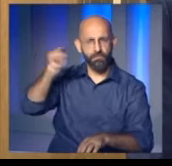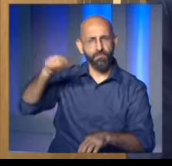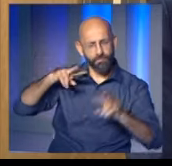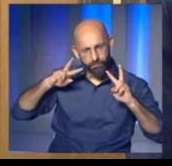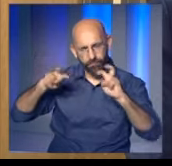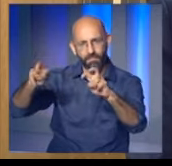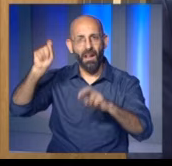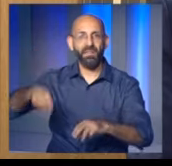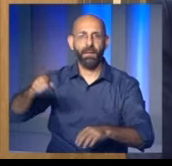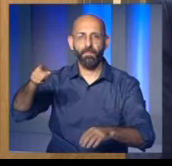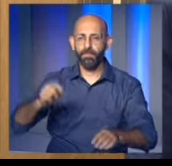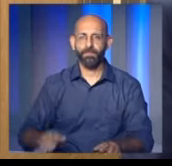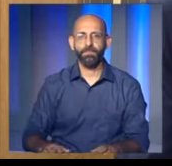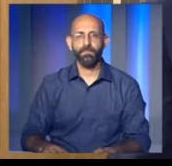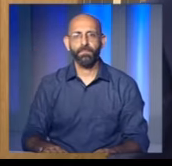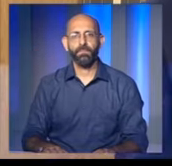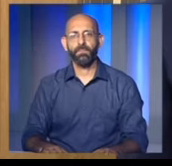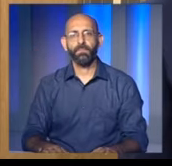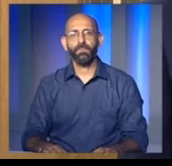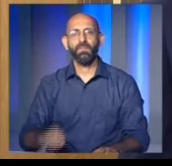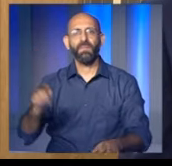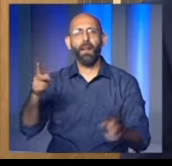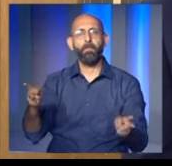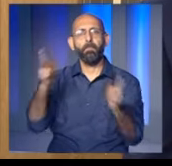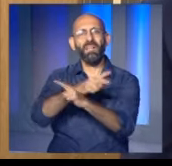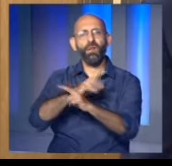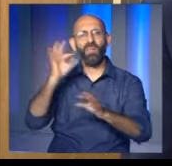سلامه. بدل ما نتراشى